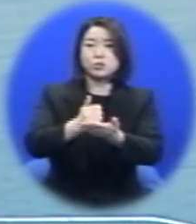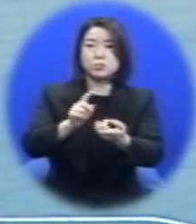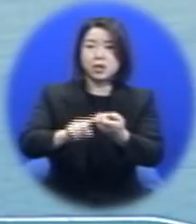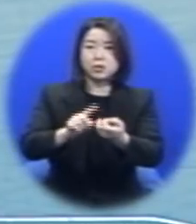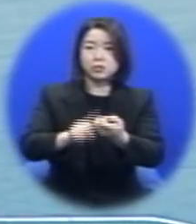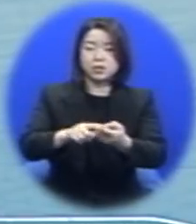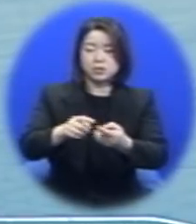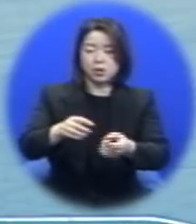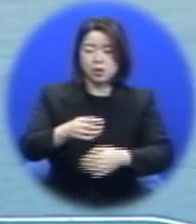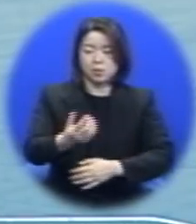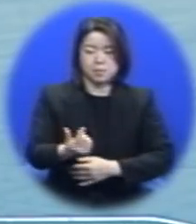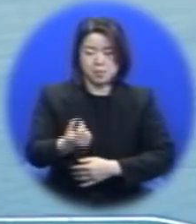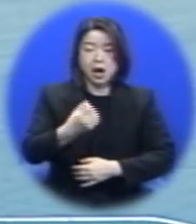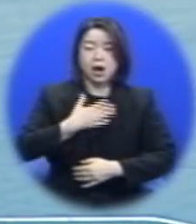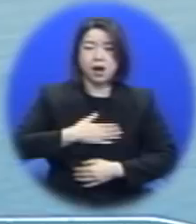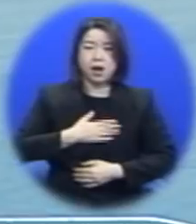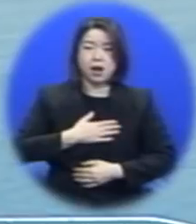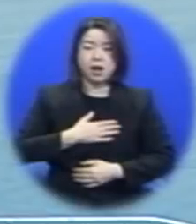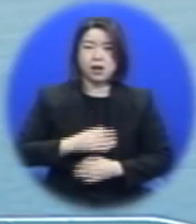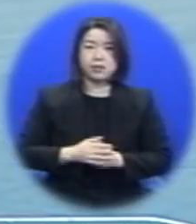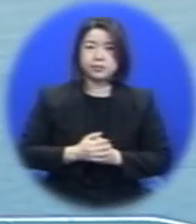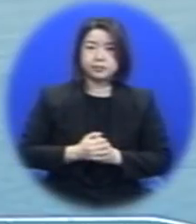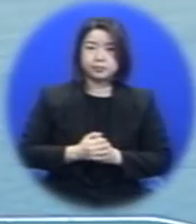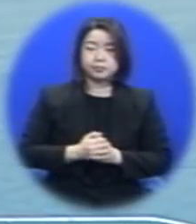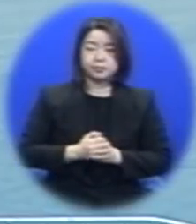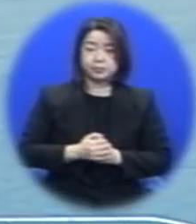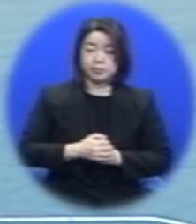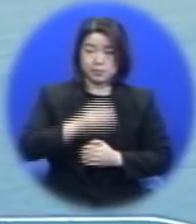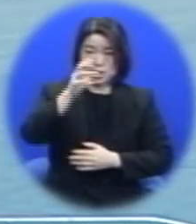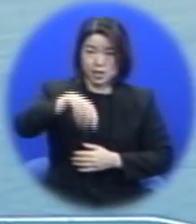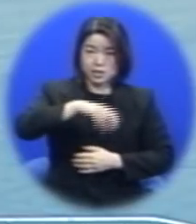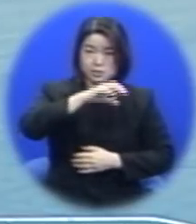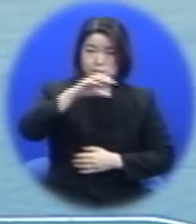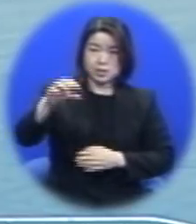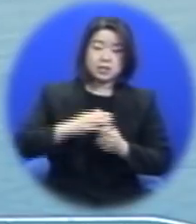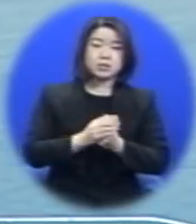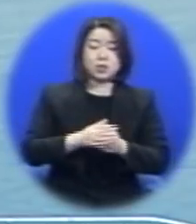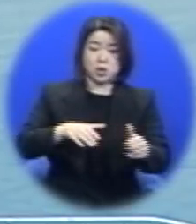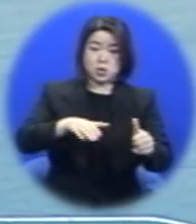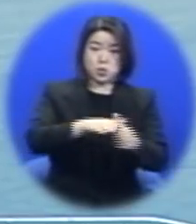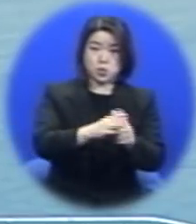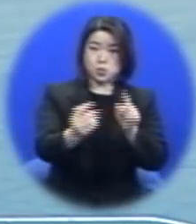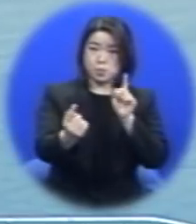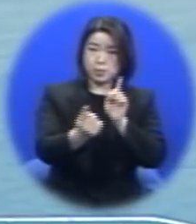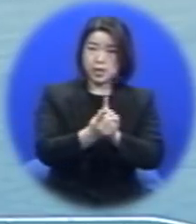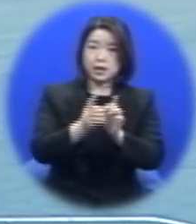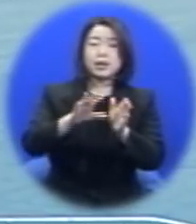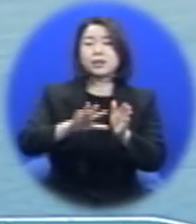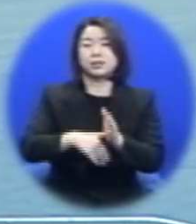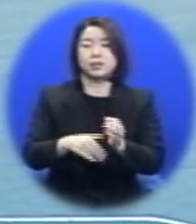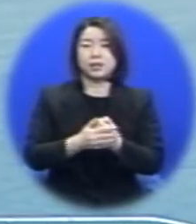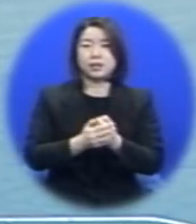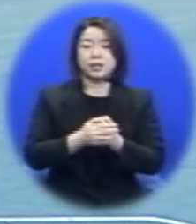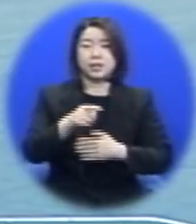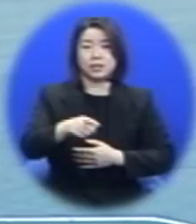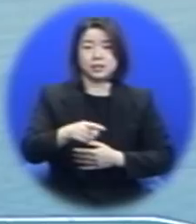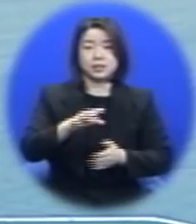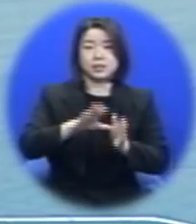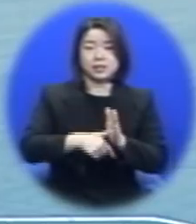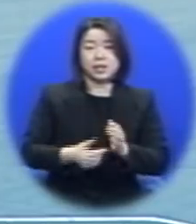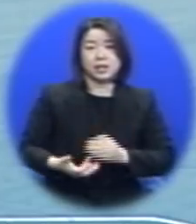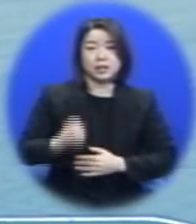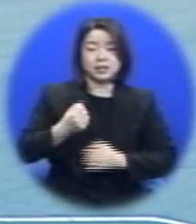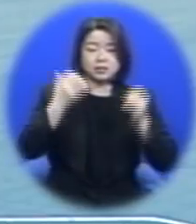알았습니다. 왜냐하면 십자가에서 죽임을 당하실 때 그때 가졌던